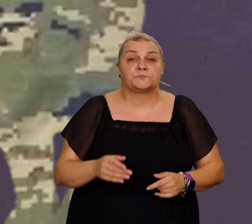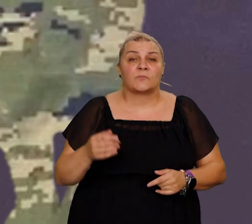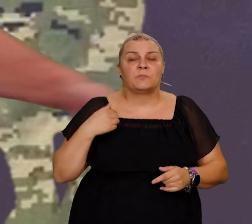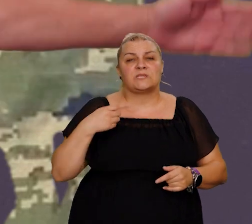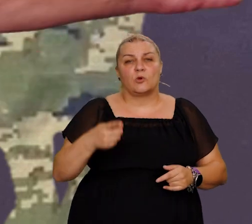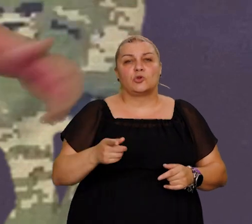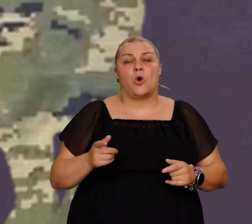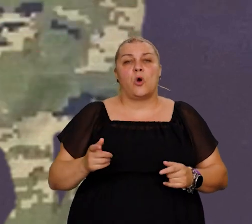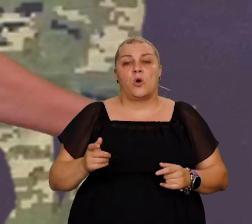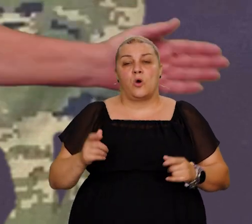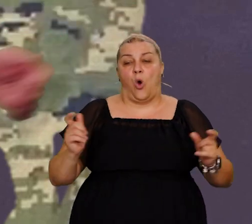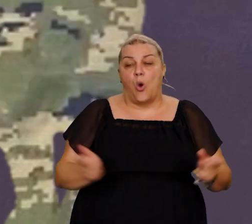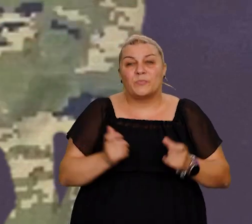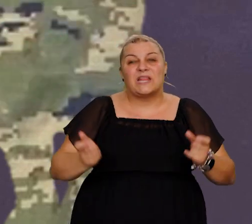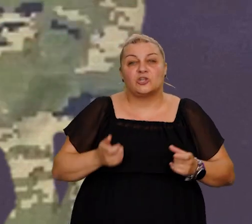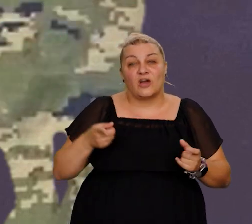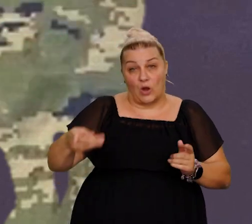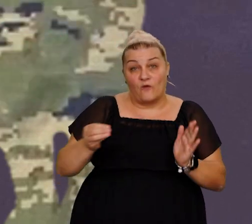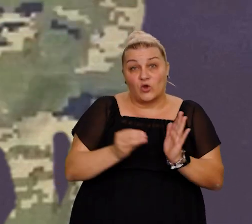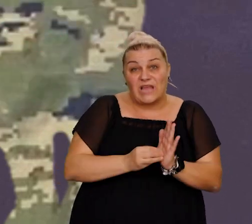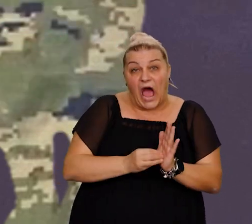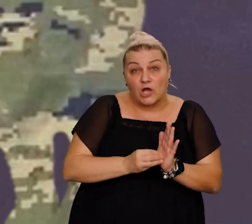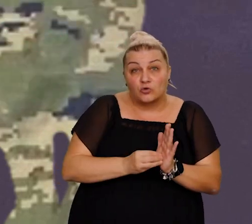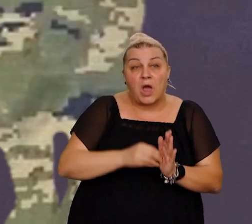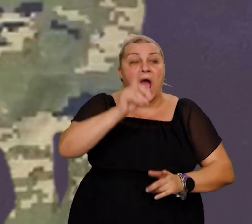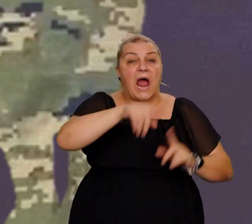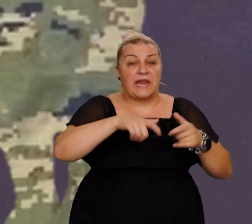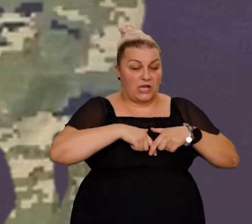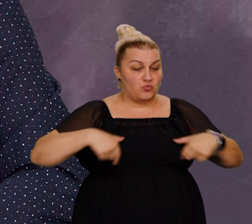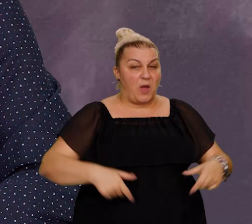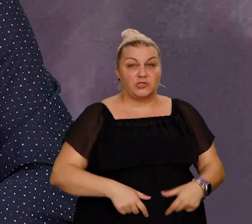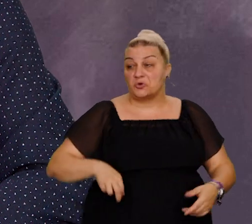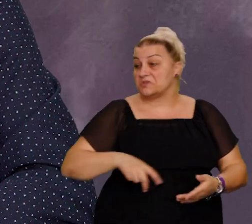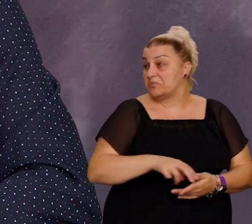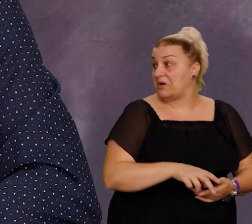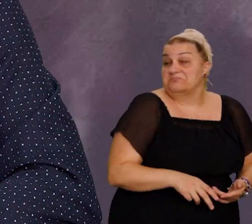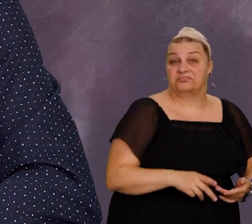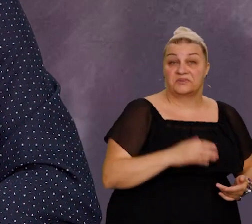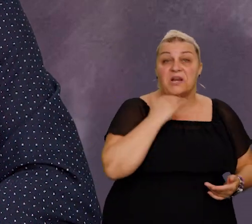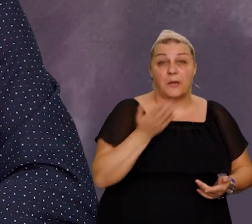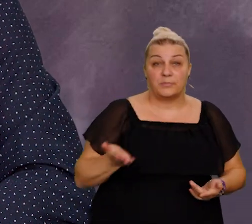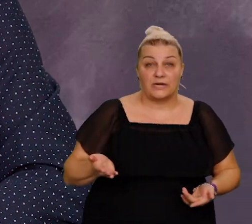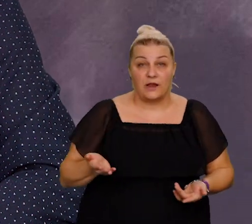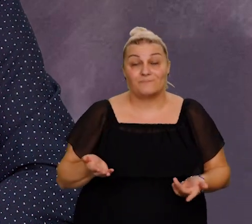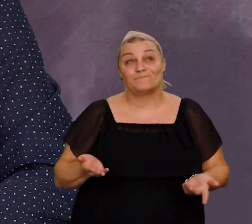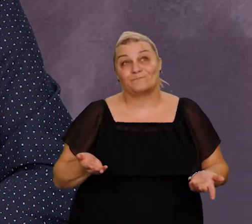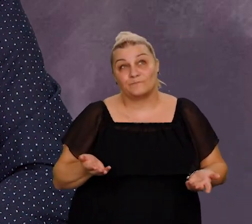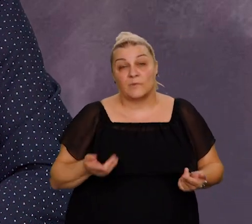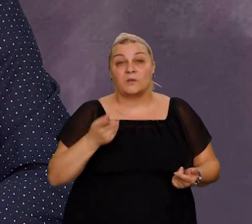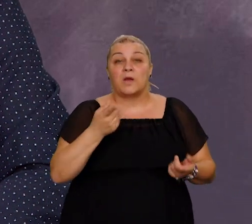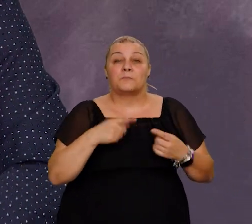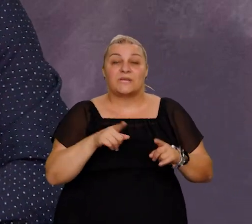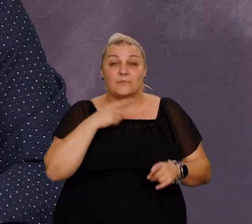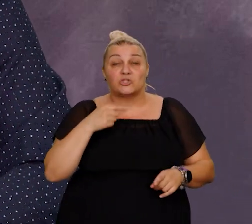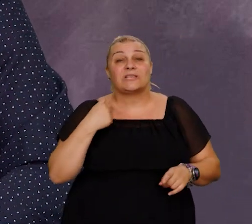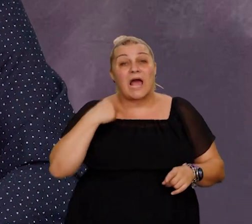tada, prolaze oni u kupaćem kostimu, njih uopće nije briga. Nije briga, da. Ima i pjesma, ona koja kaže ja znam što je bilo i